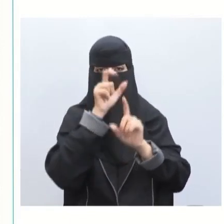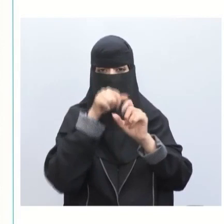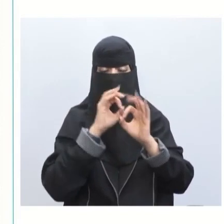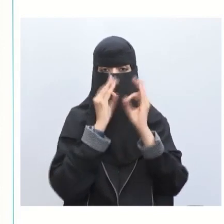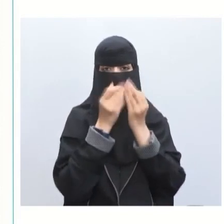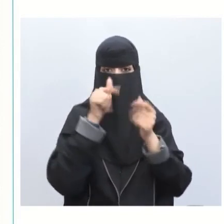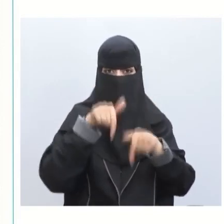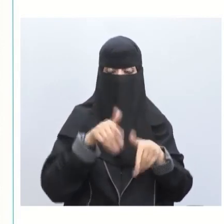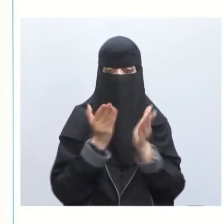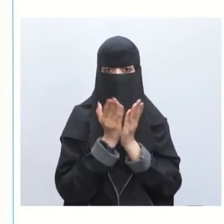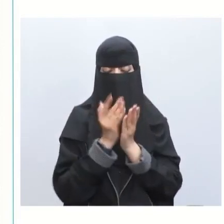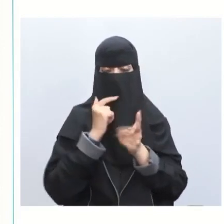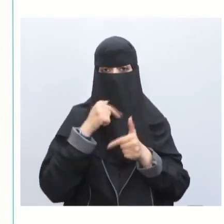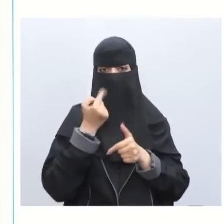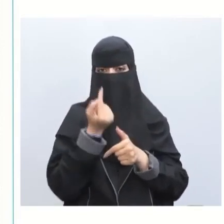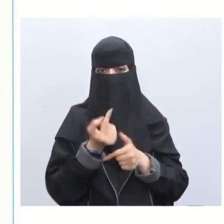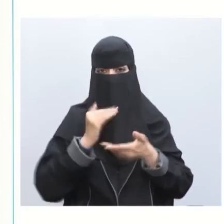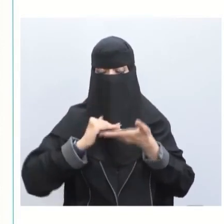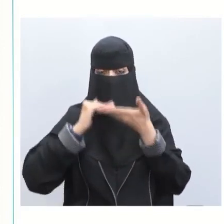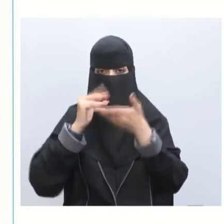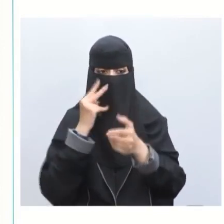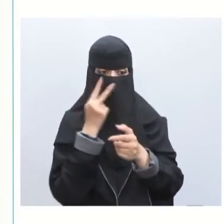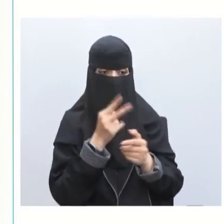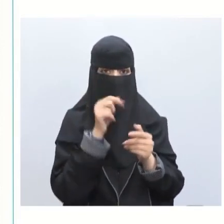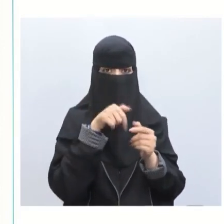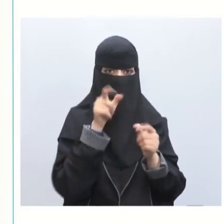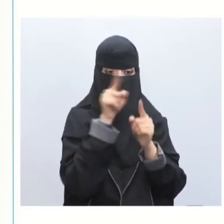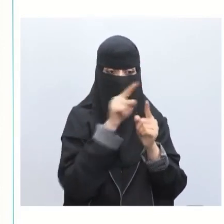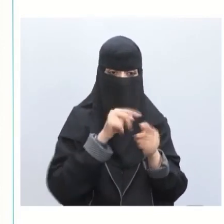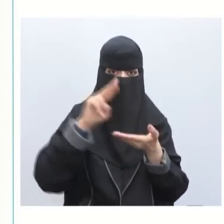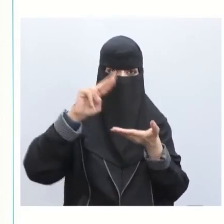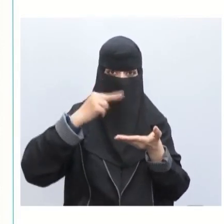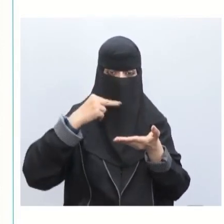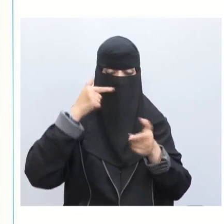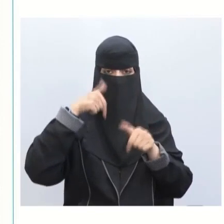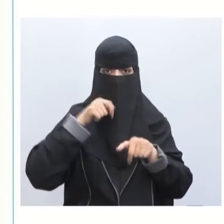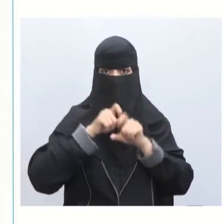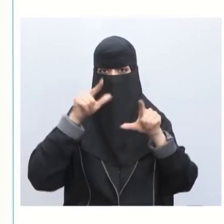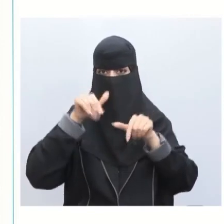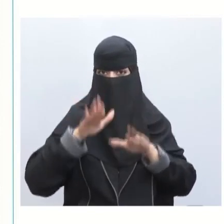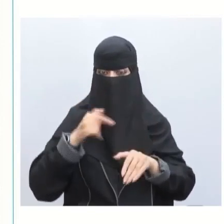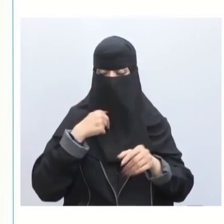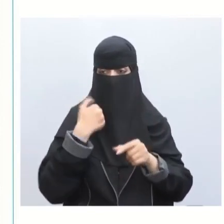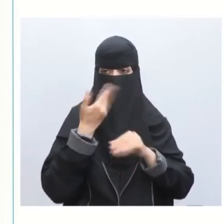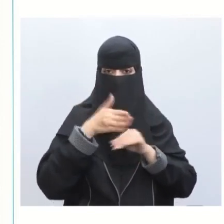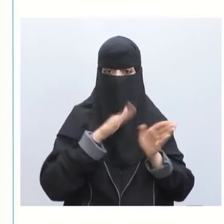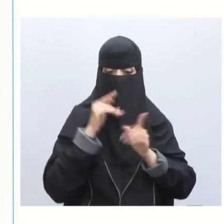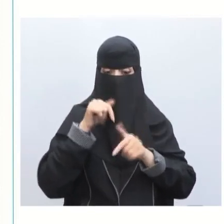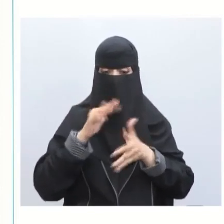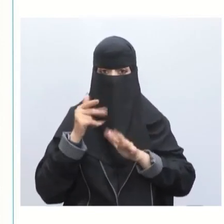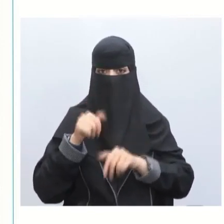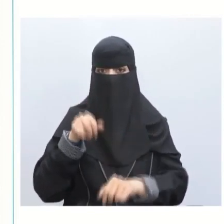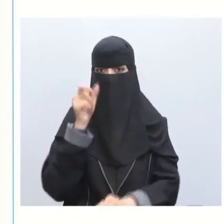في المدرسه واطلاعه على الادله التي توضح ما تم التعرض له من